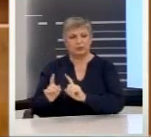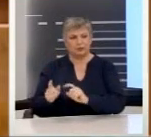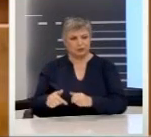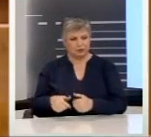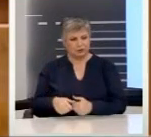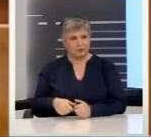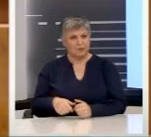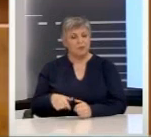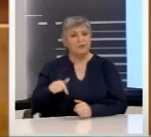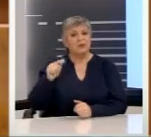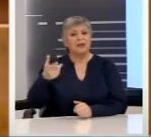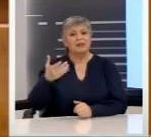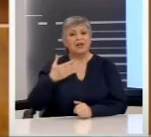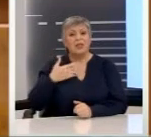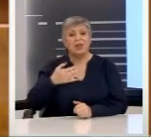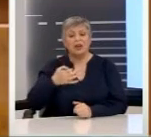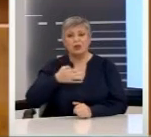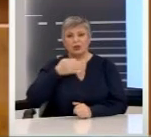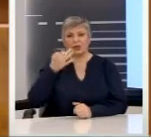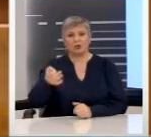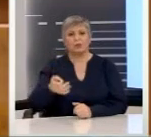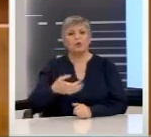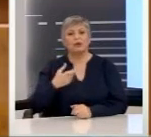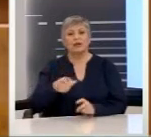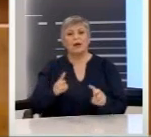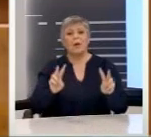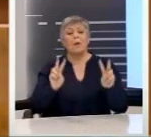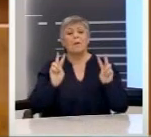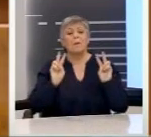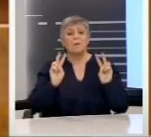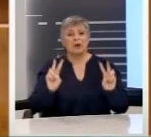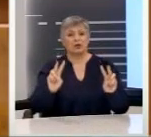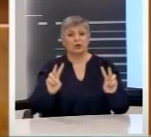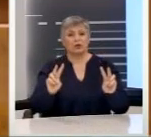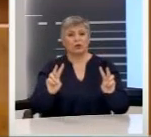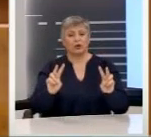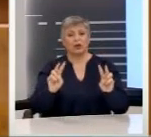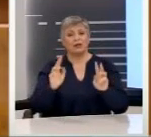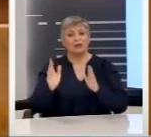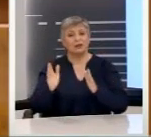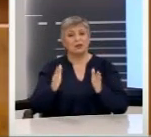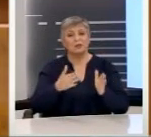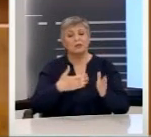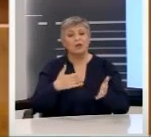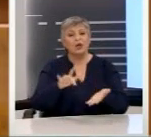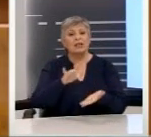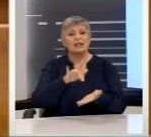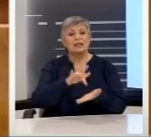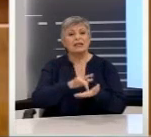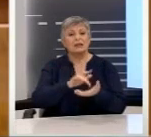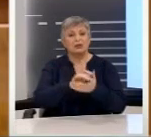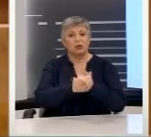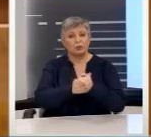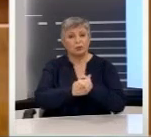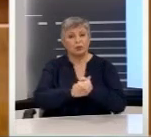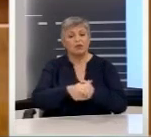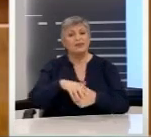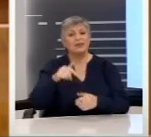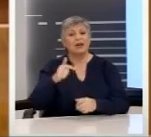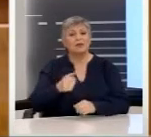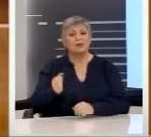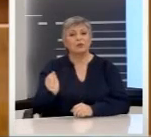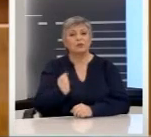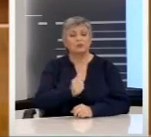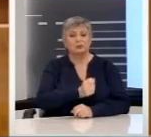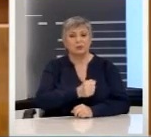της Συνταγματικής Συμπαράταξης, κέντρο-αριστερά, ιδίως και ως προς το κέντρο, αλλά κυρίως προς το δεύτερο συστατικό της αριστεράς. Το